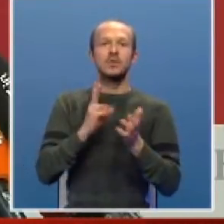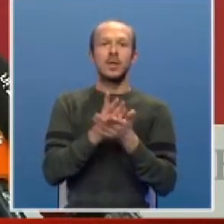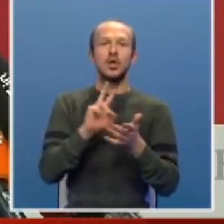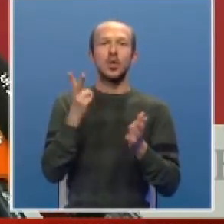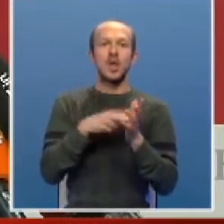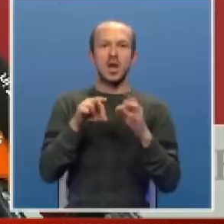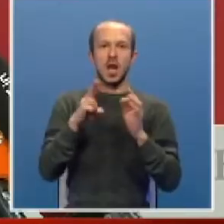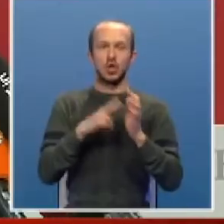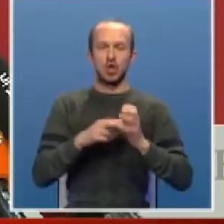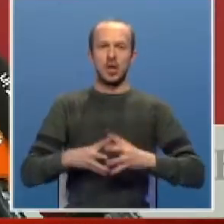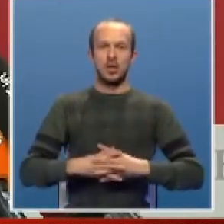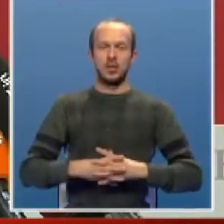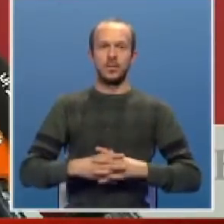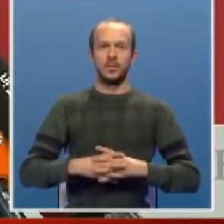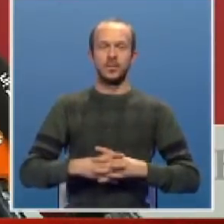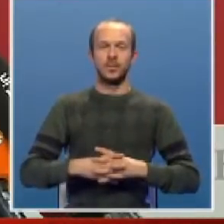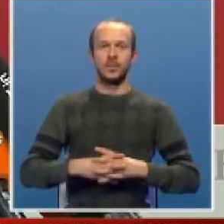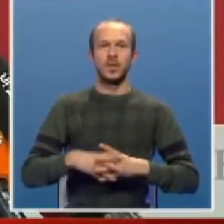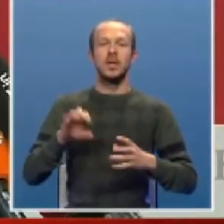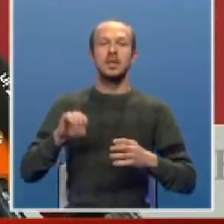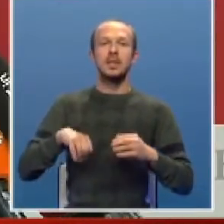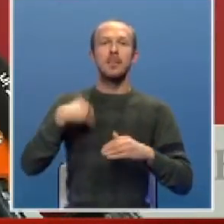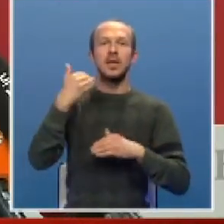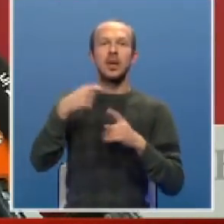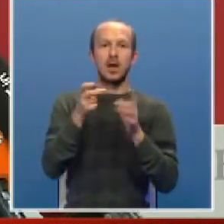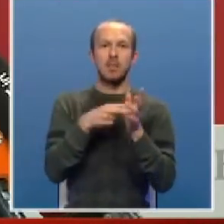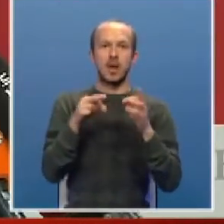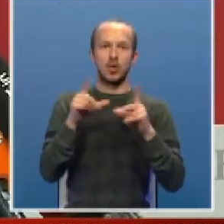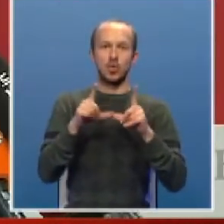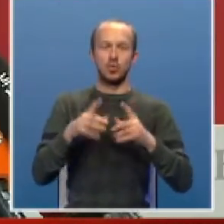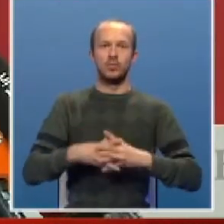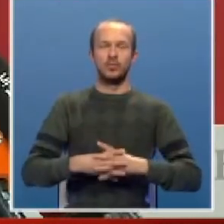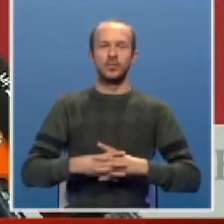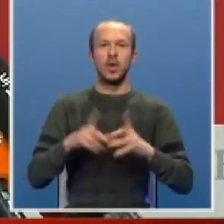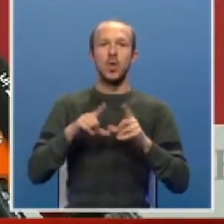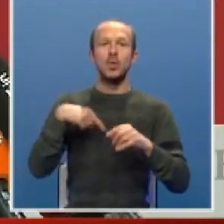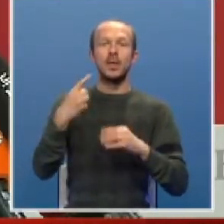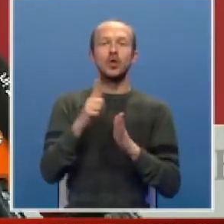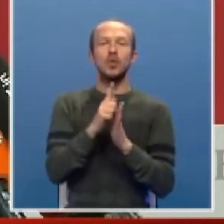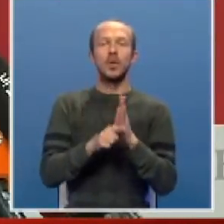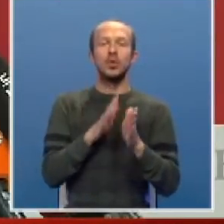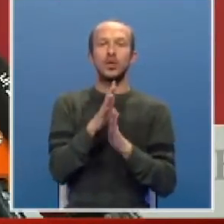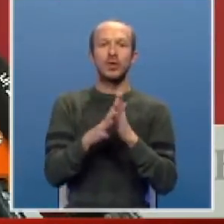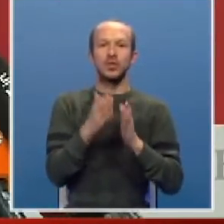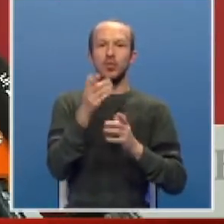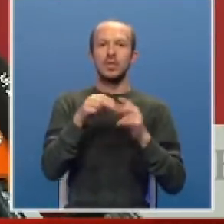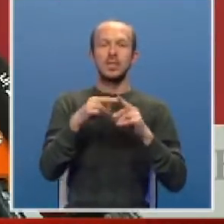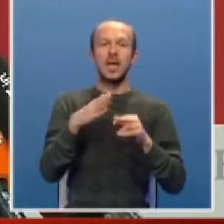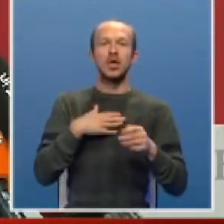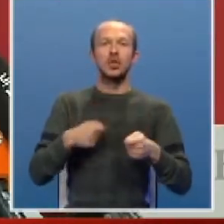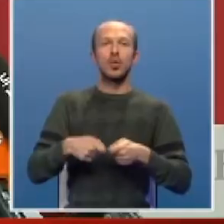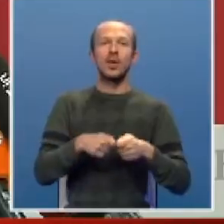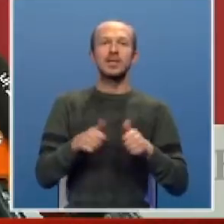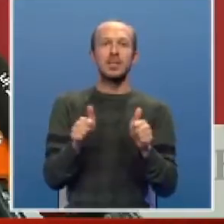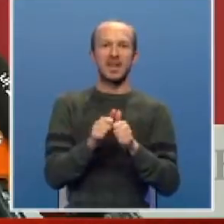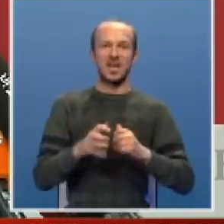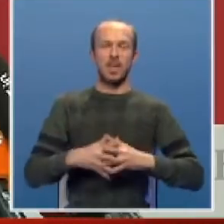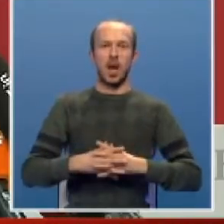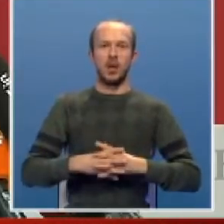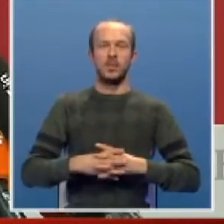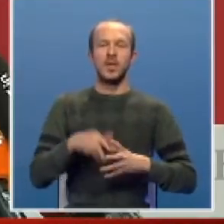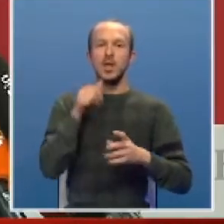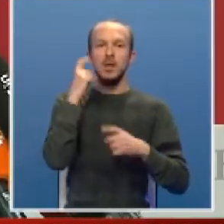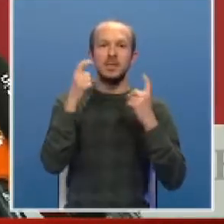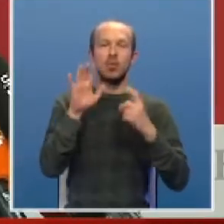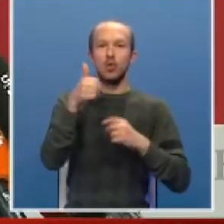način za predstojeću kampanju. U narednom periodu razgovarat ćemo s našim koalicijnim partnerima i